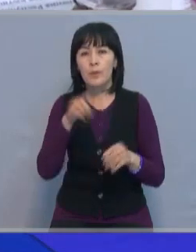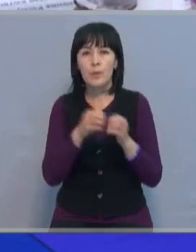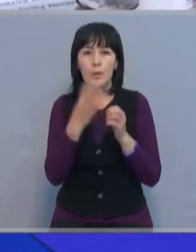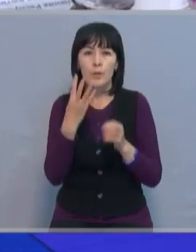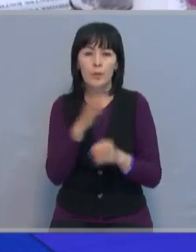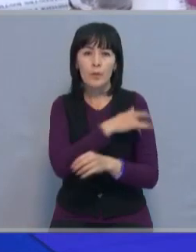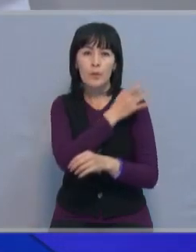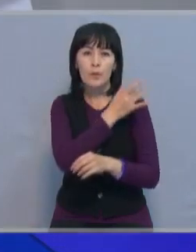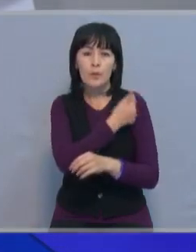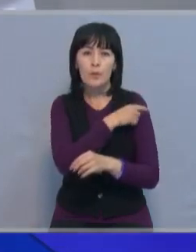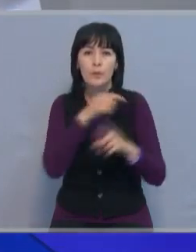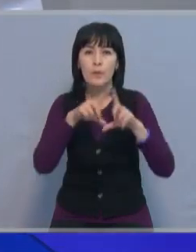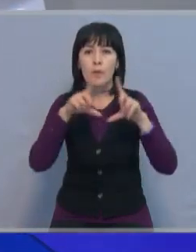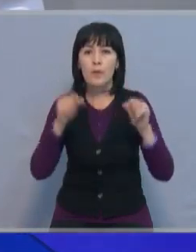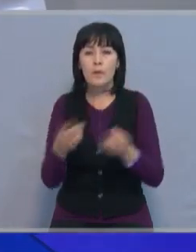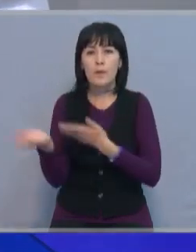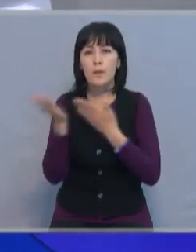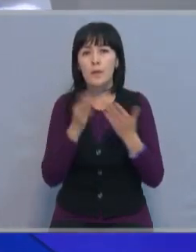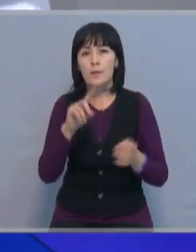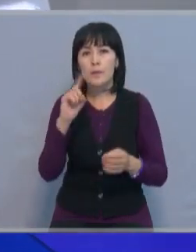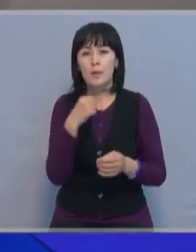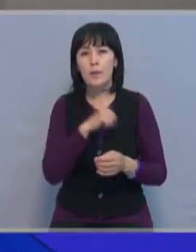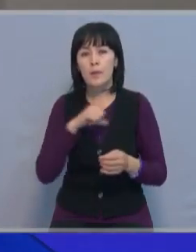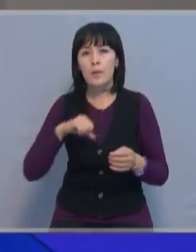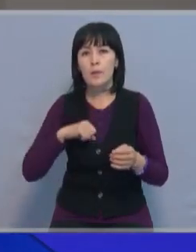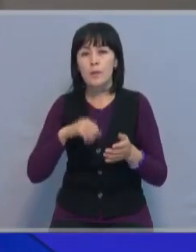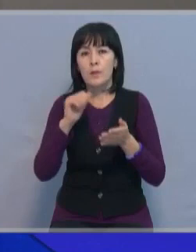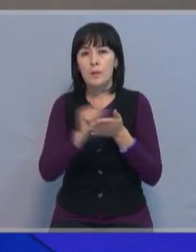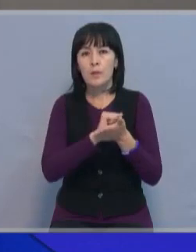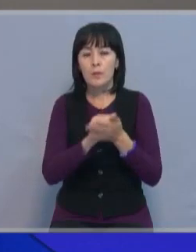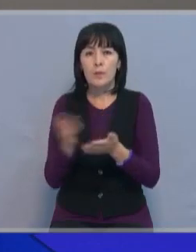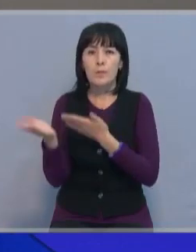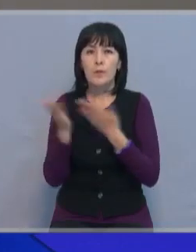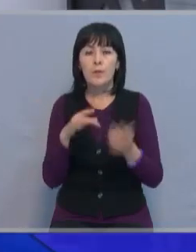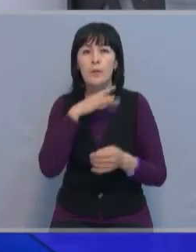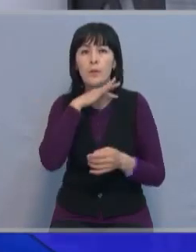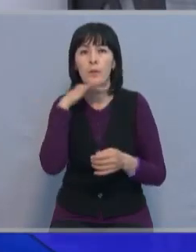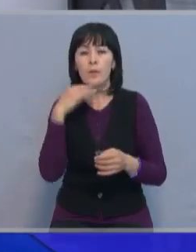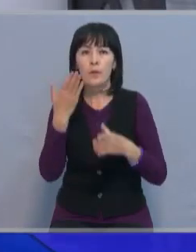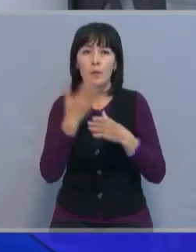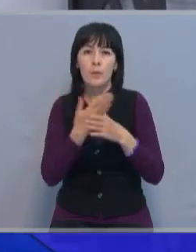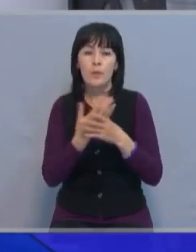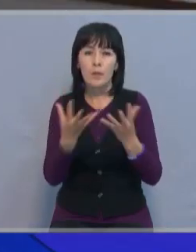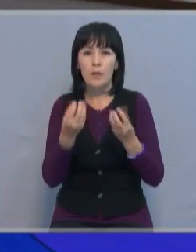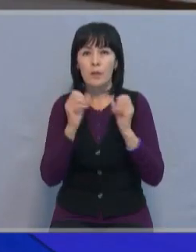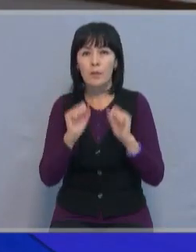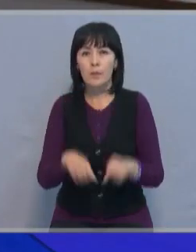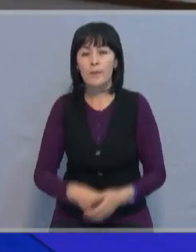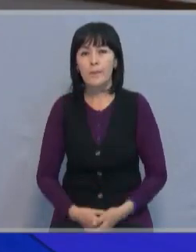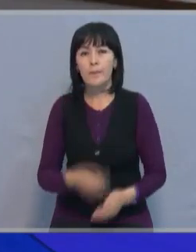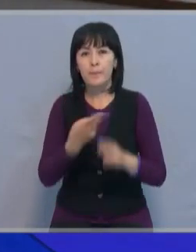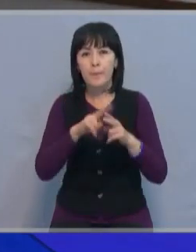14-ші орталық емханасына тіркелушілер бір ғана өзін растайтын төлқұжатымен келіп, көптеген қызмет түрлерін ала алады.